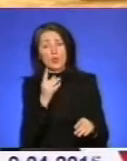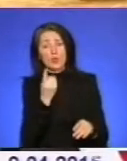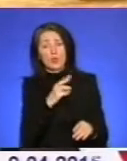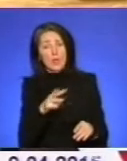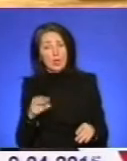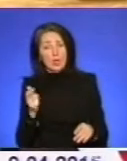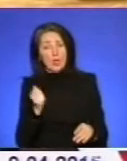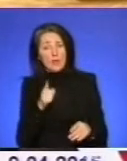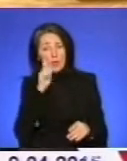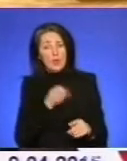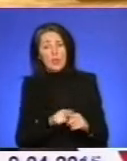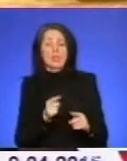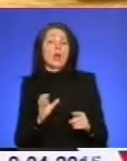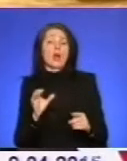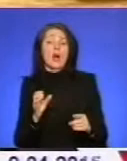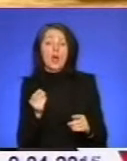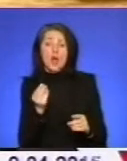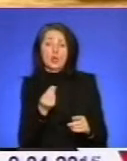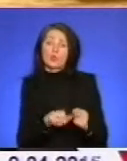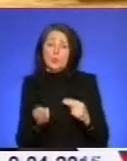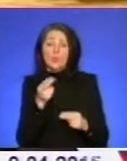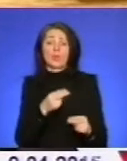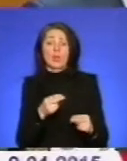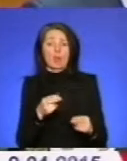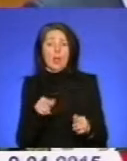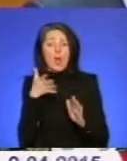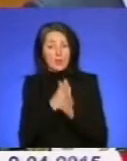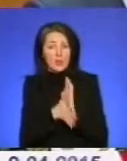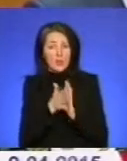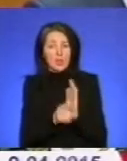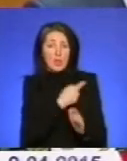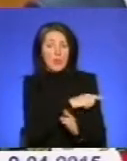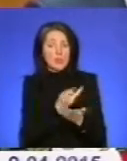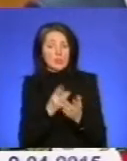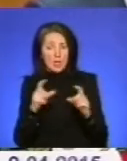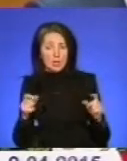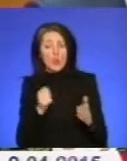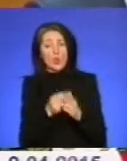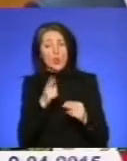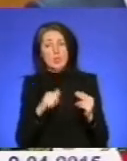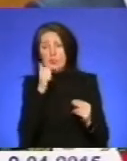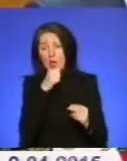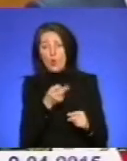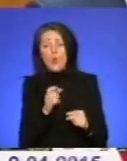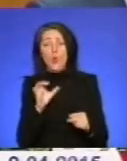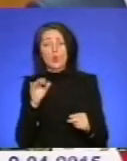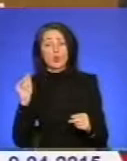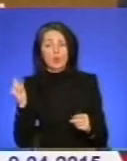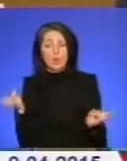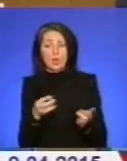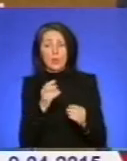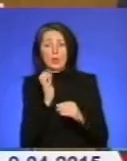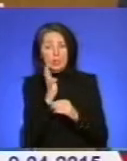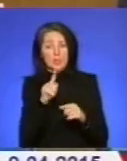сума покриватиме витрати медзакладу лише до червня, бо необхідна сума до кінця року складає 4,5 мільйони гривень.